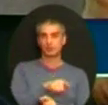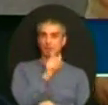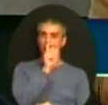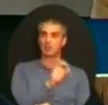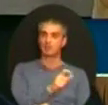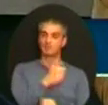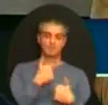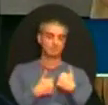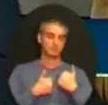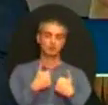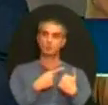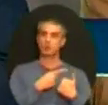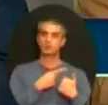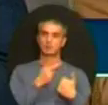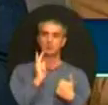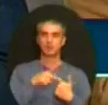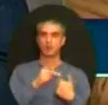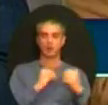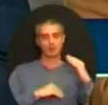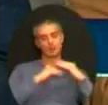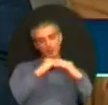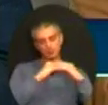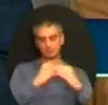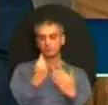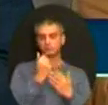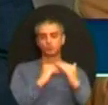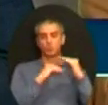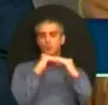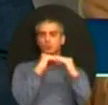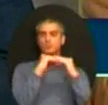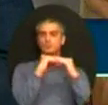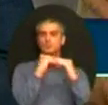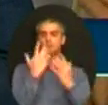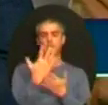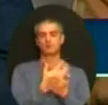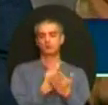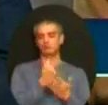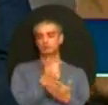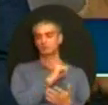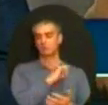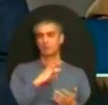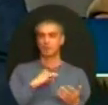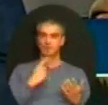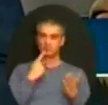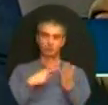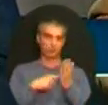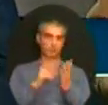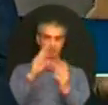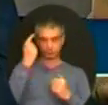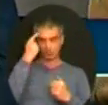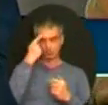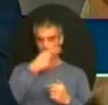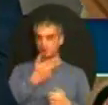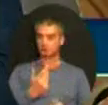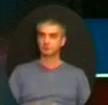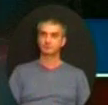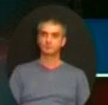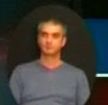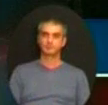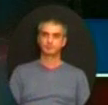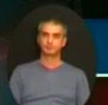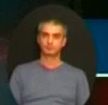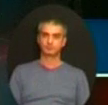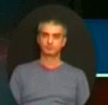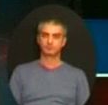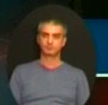שאדם מתמודד ויכול להגיע עד סכום מסוים, ואוסף את הכספים לבדו. למשל, אפשר לחשוב על זה. עכשיו אני יכול על השאלה